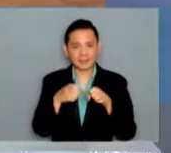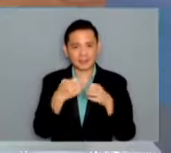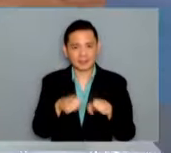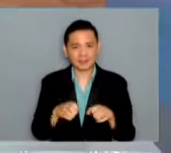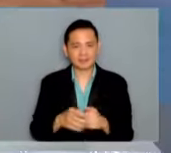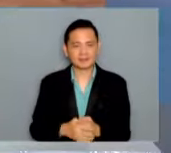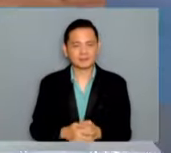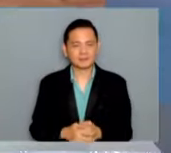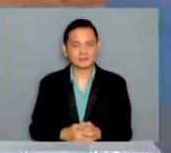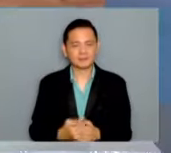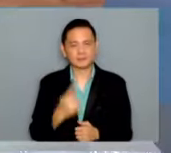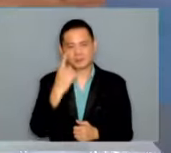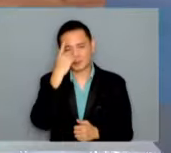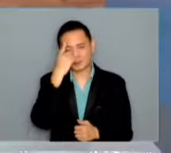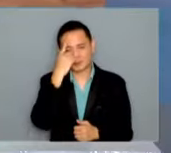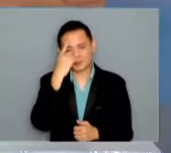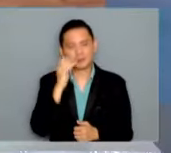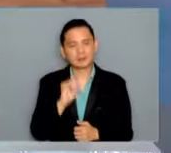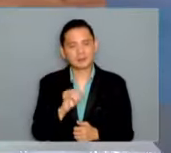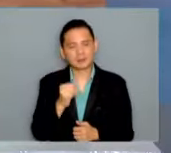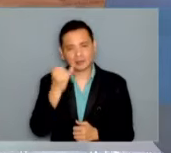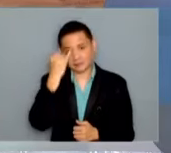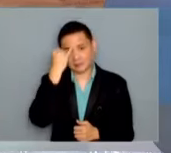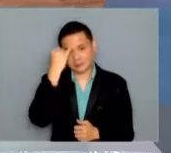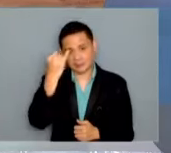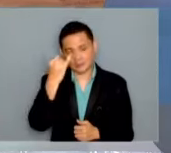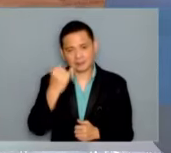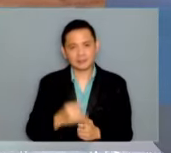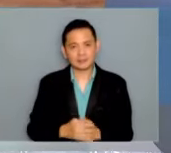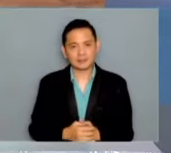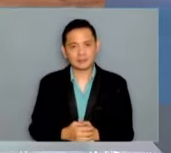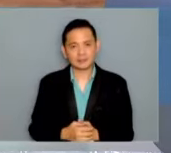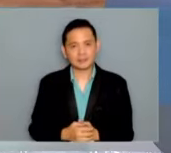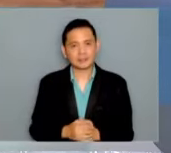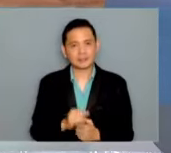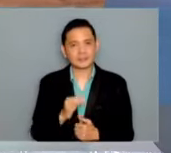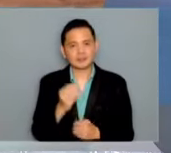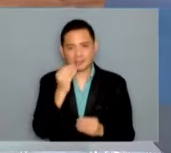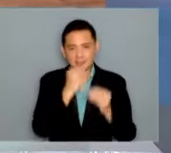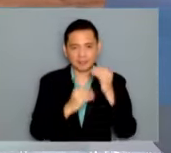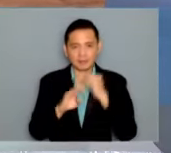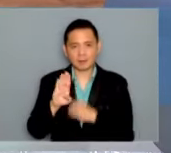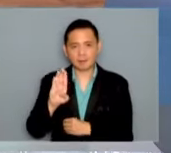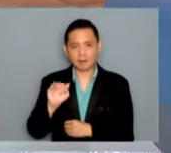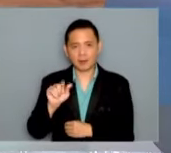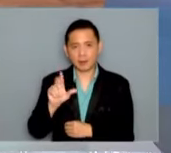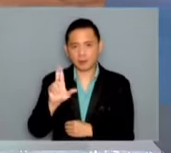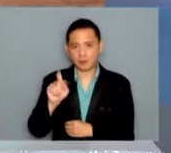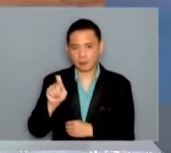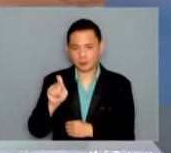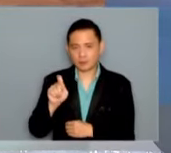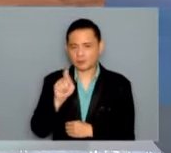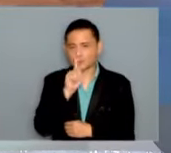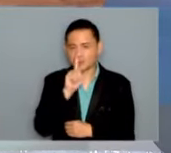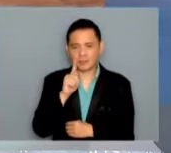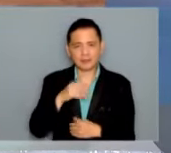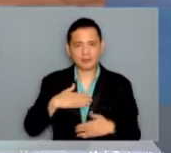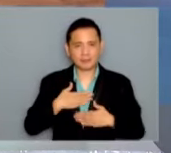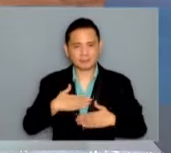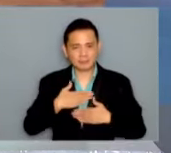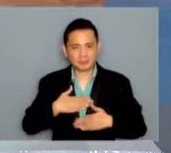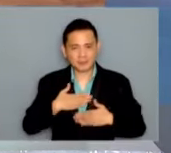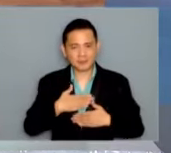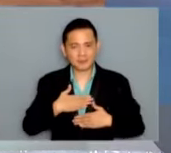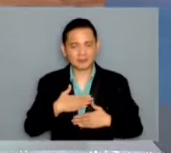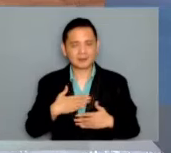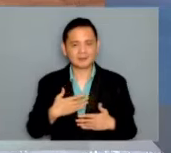So parang yung idea talaga kapag kinakain yung balot, masaya siya kasi parang may experience, may journey. And so with